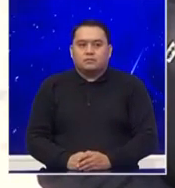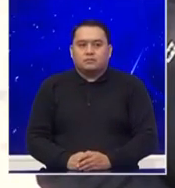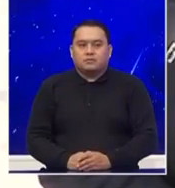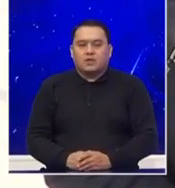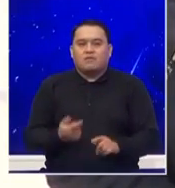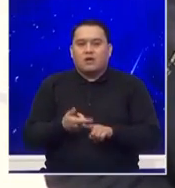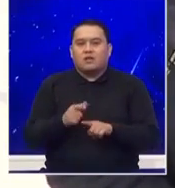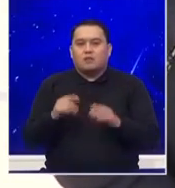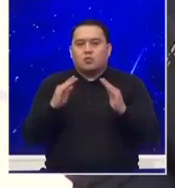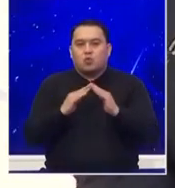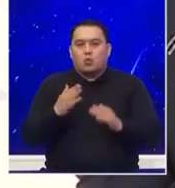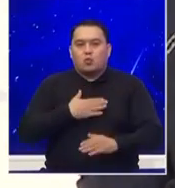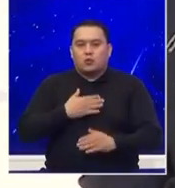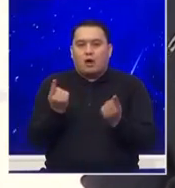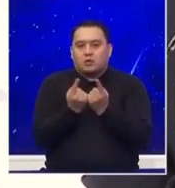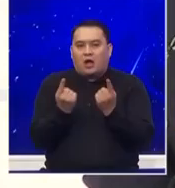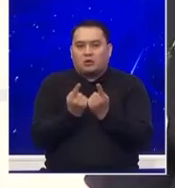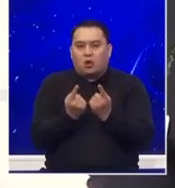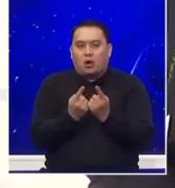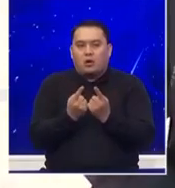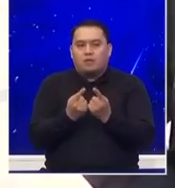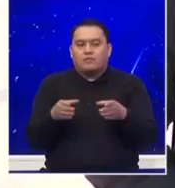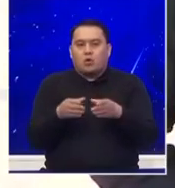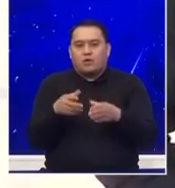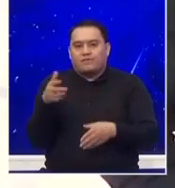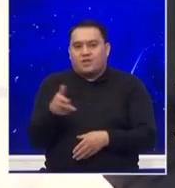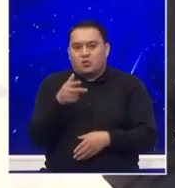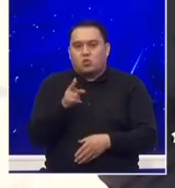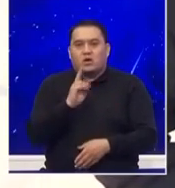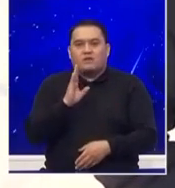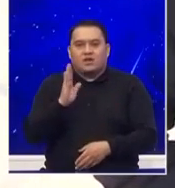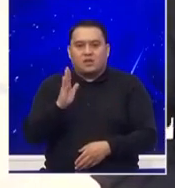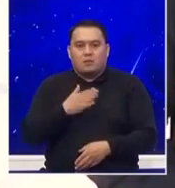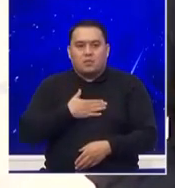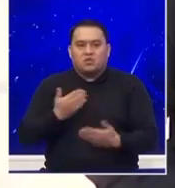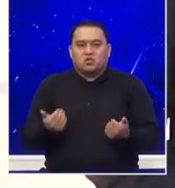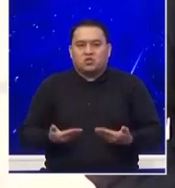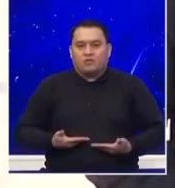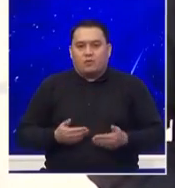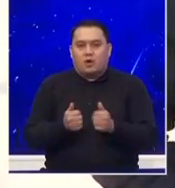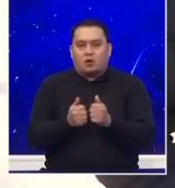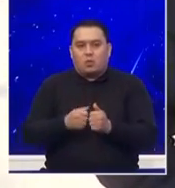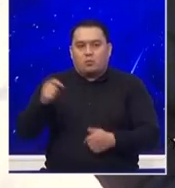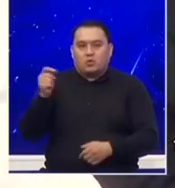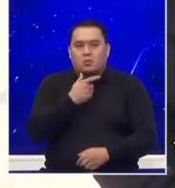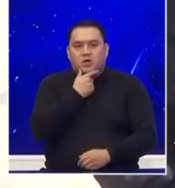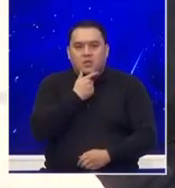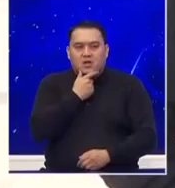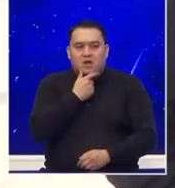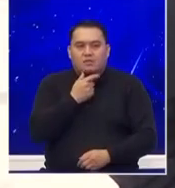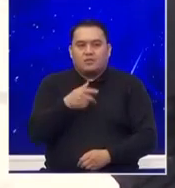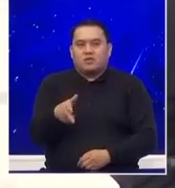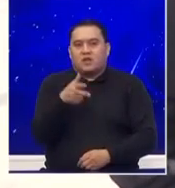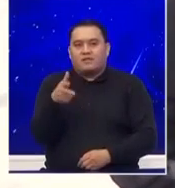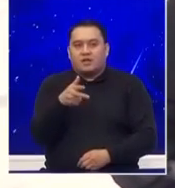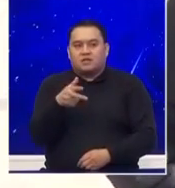В этом доме у меня живет одноклассник. Он отправил в группу видео горящей квартиры. Мы живем неподалеку и с другом пришли посмотреть. Сняли на